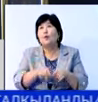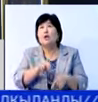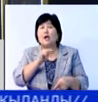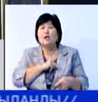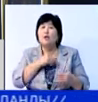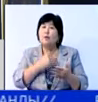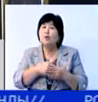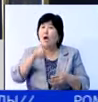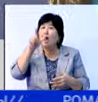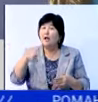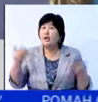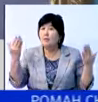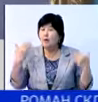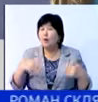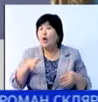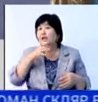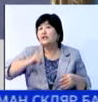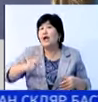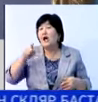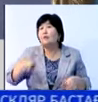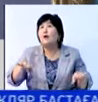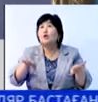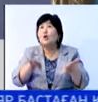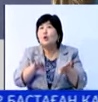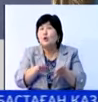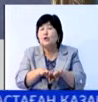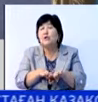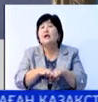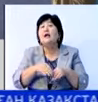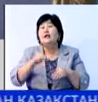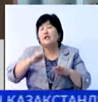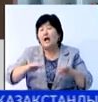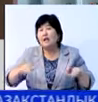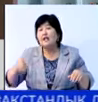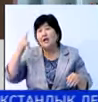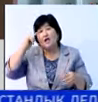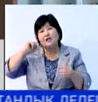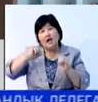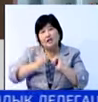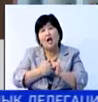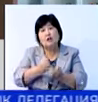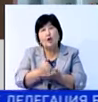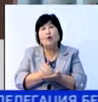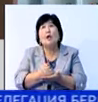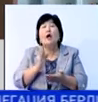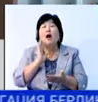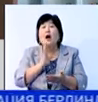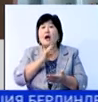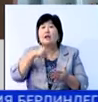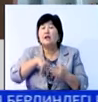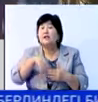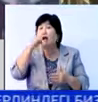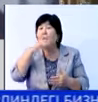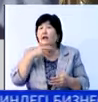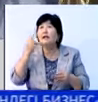жолы мен адами болмысы замандастарының, үзеңгілестерінің, шәкірттерінің жадында сақтаулы. Ана құрсағында жатқанда